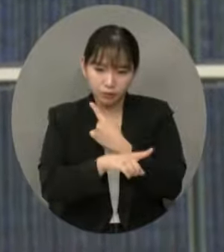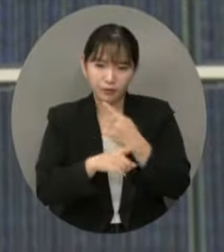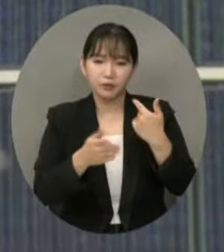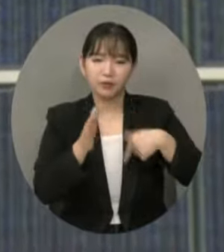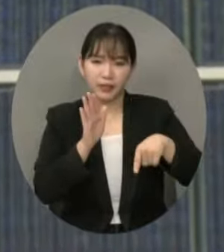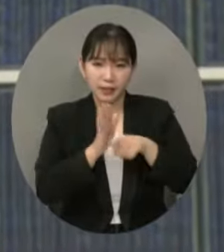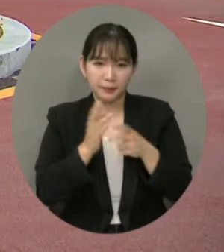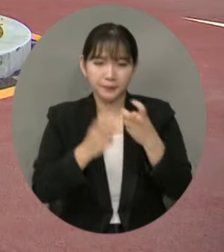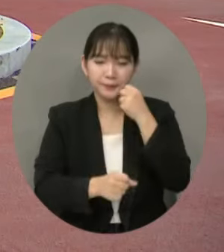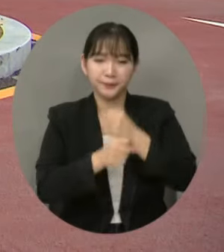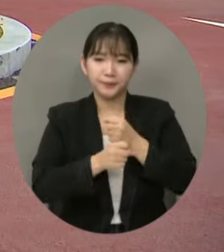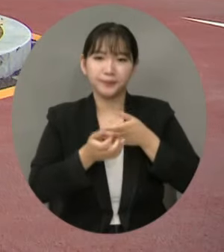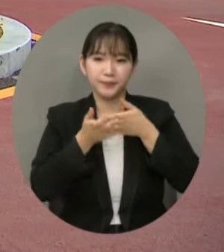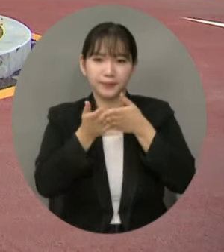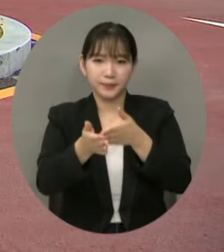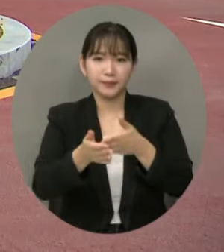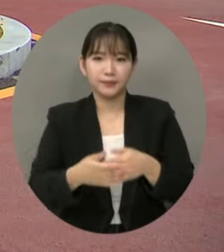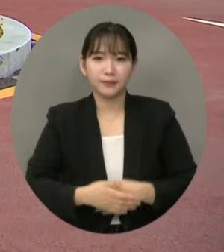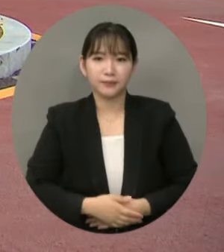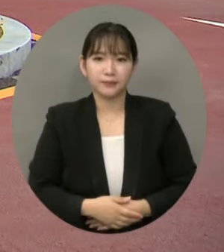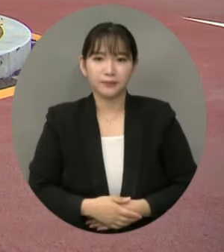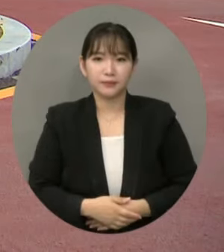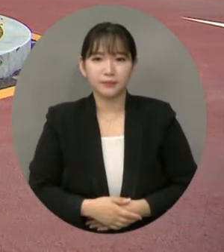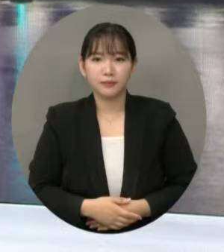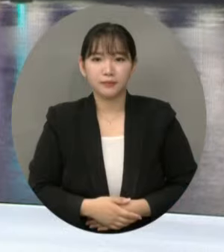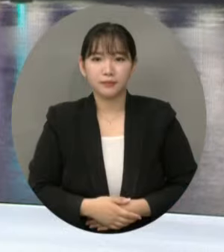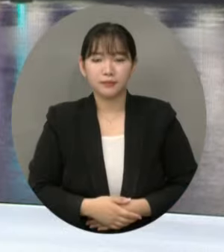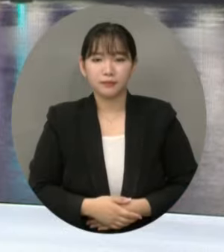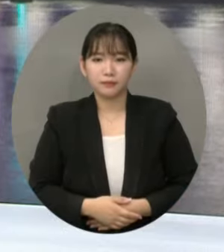위한 대책 마련을 촉구했습니다.